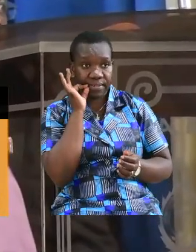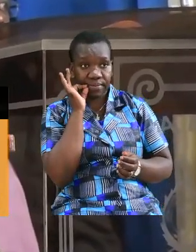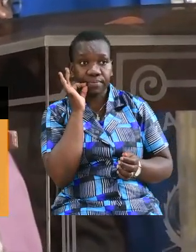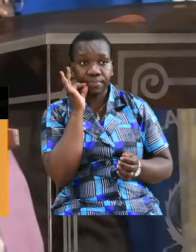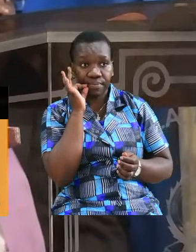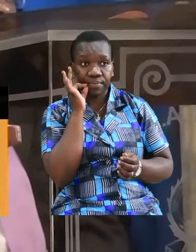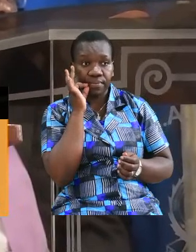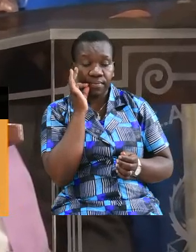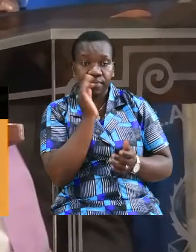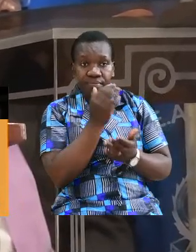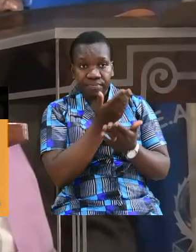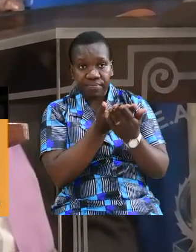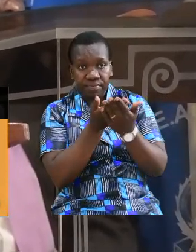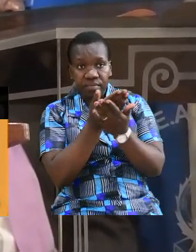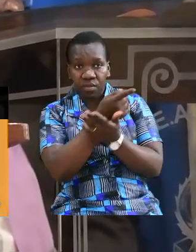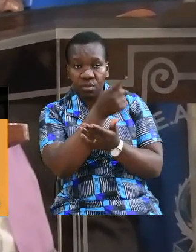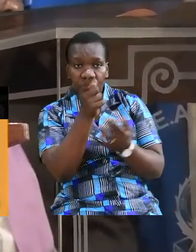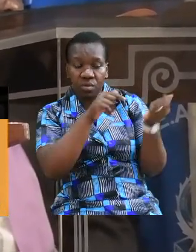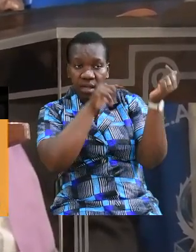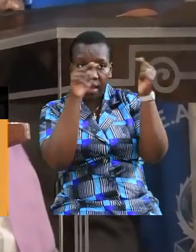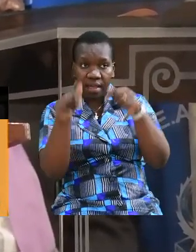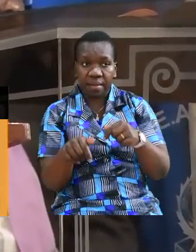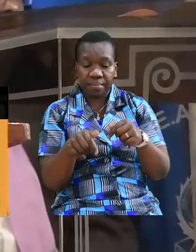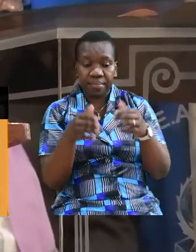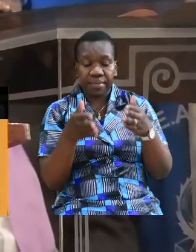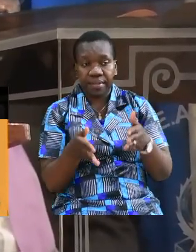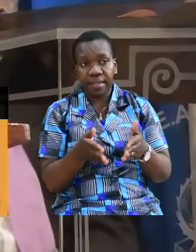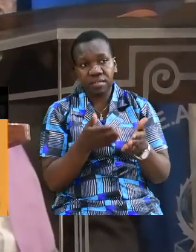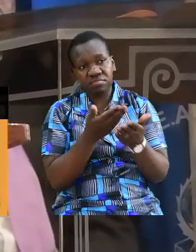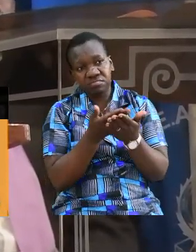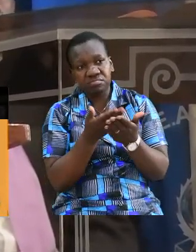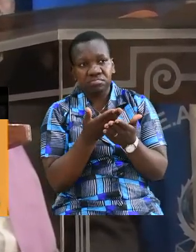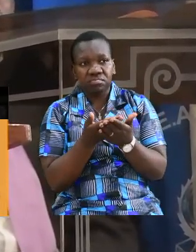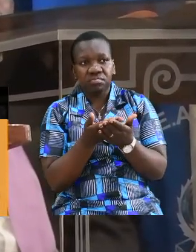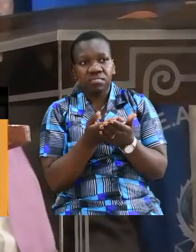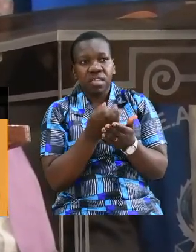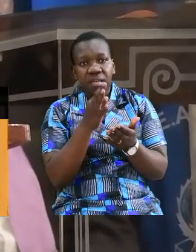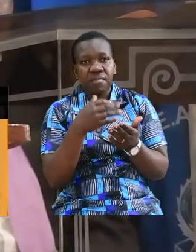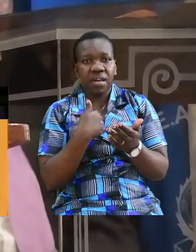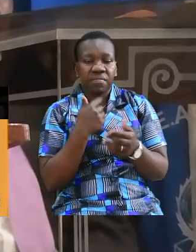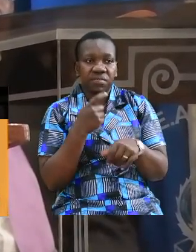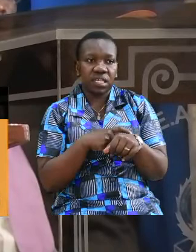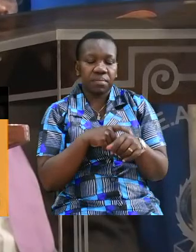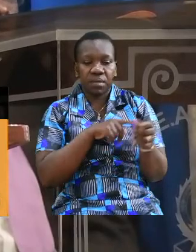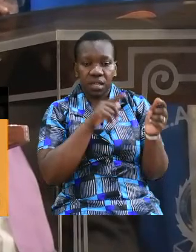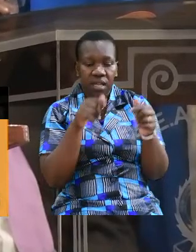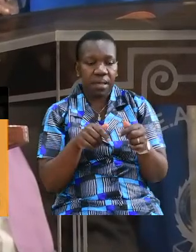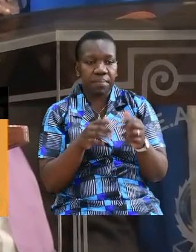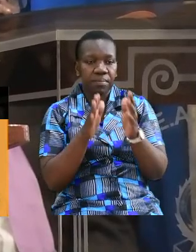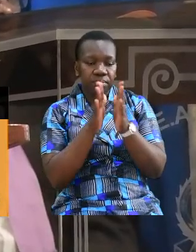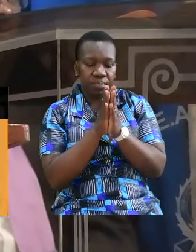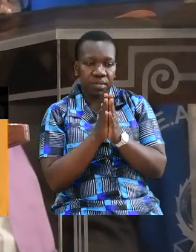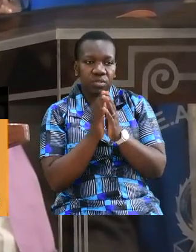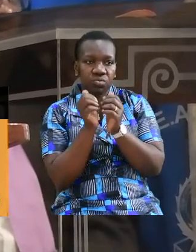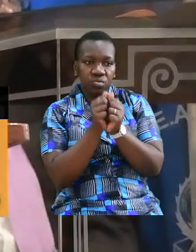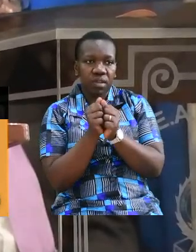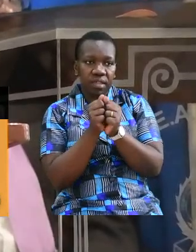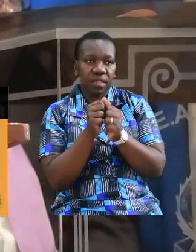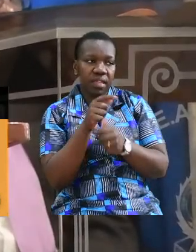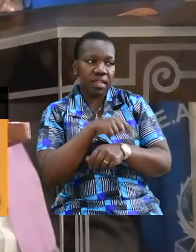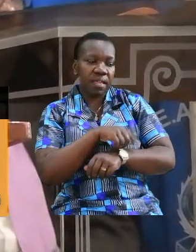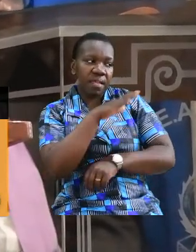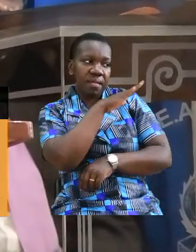hiyo siku. Kuna shukurani, kuna kuomba Mungu. Na pia tukubali kukutana hapa hiyo siku